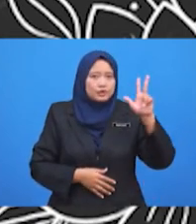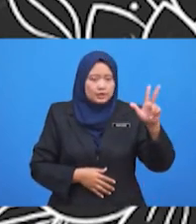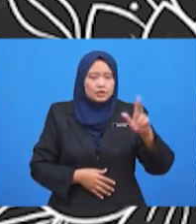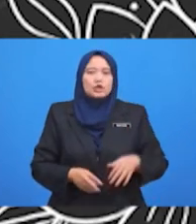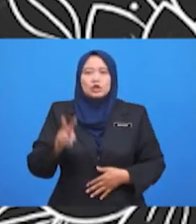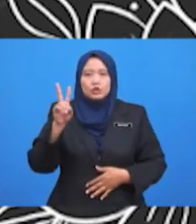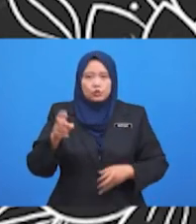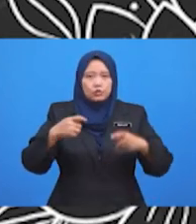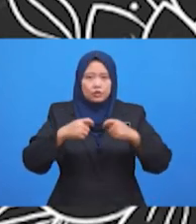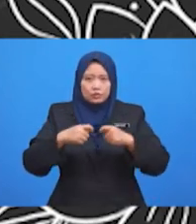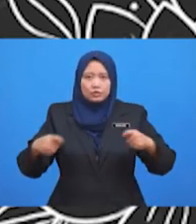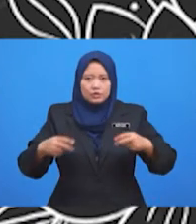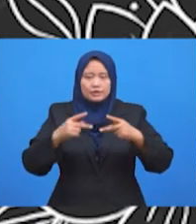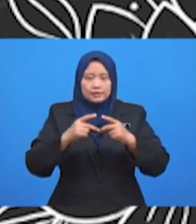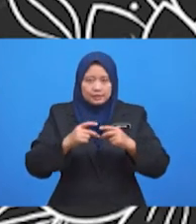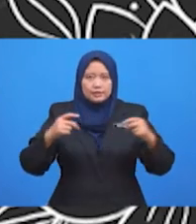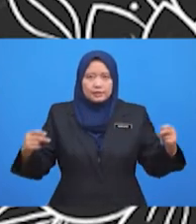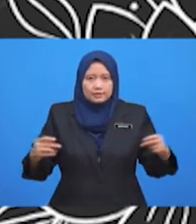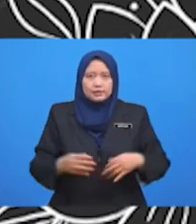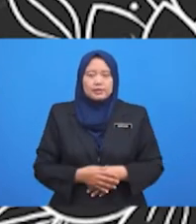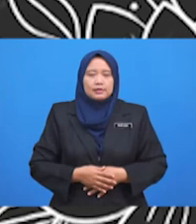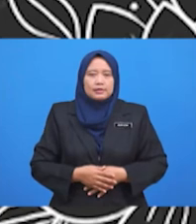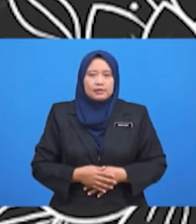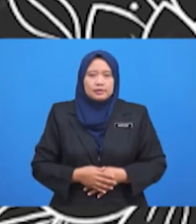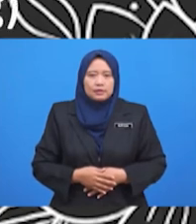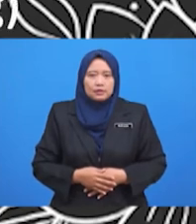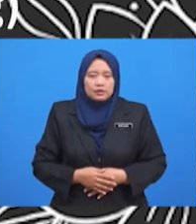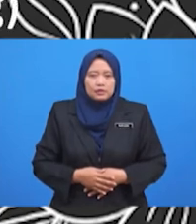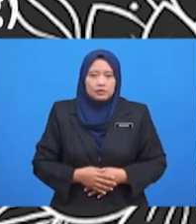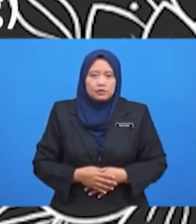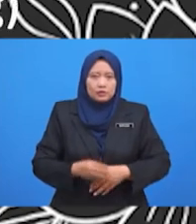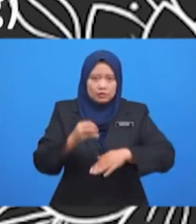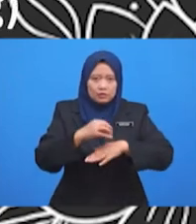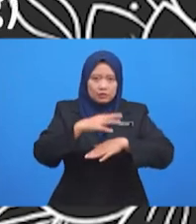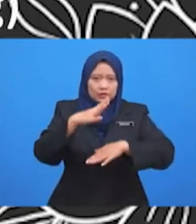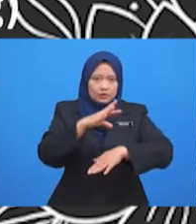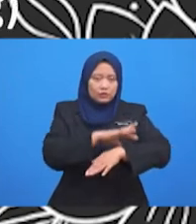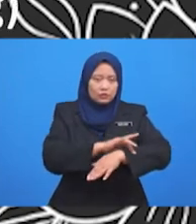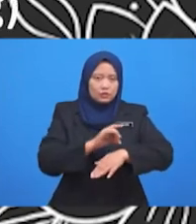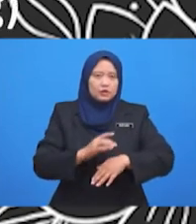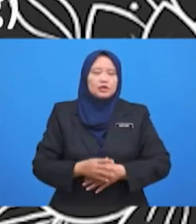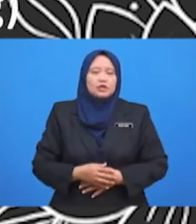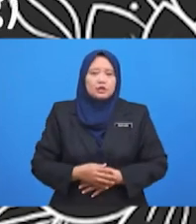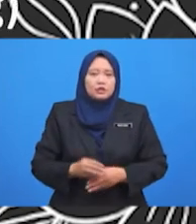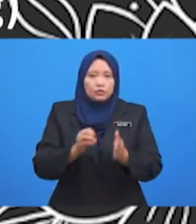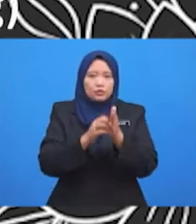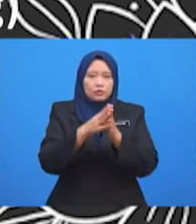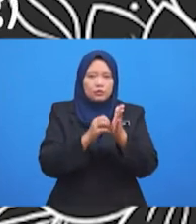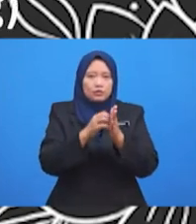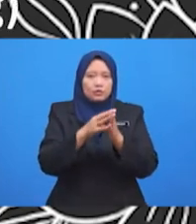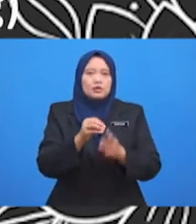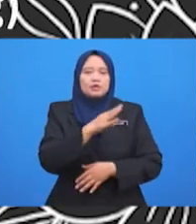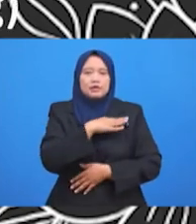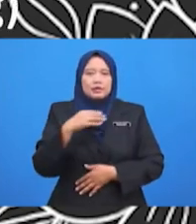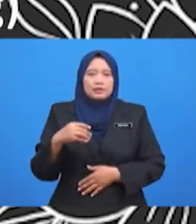dua kontraindikasi bagi rawatan ultrasound iaitu radang kulit, tumor dan epifisis